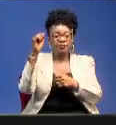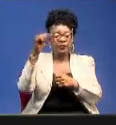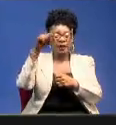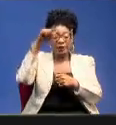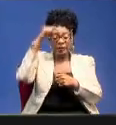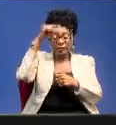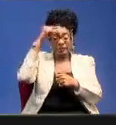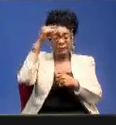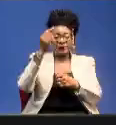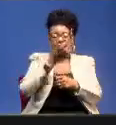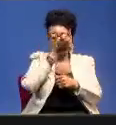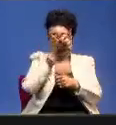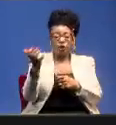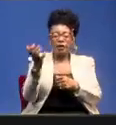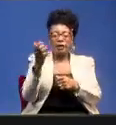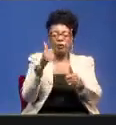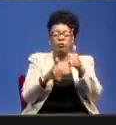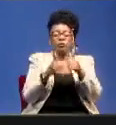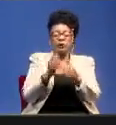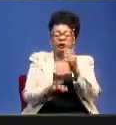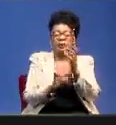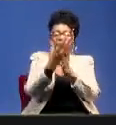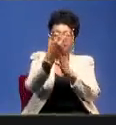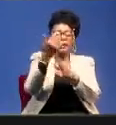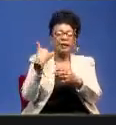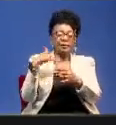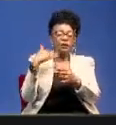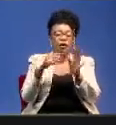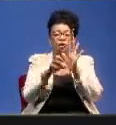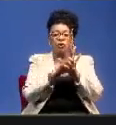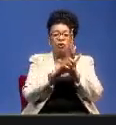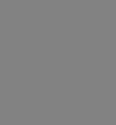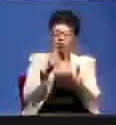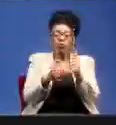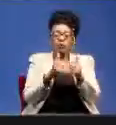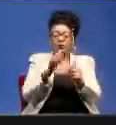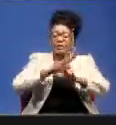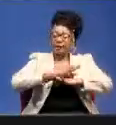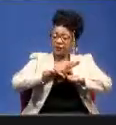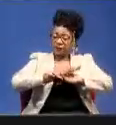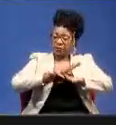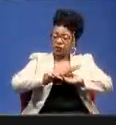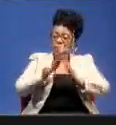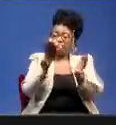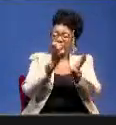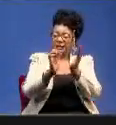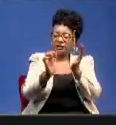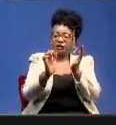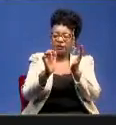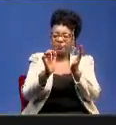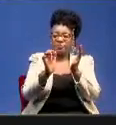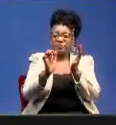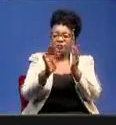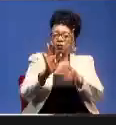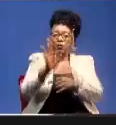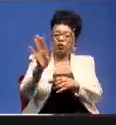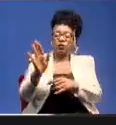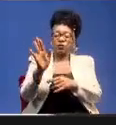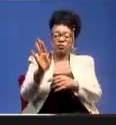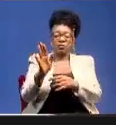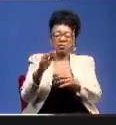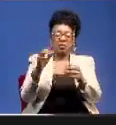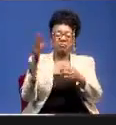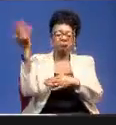government is ignoring the already established criminal laws which are sufficient to punish the so-called